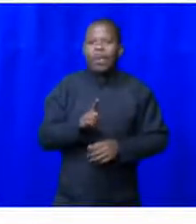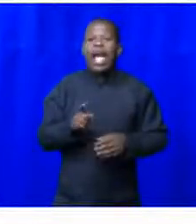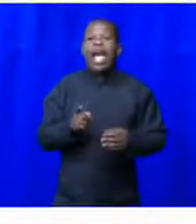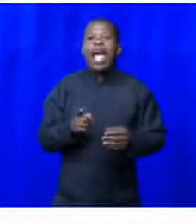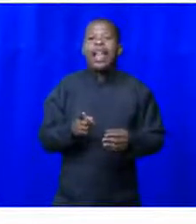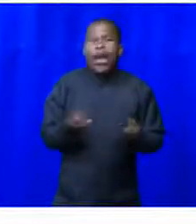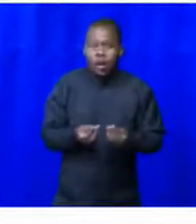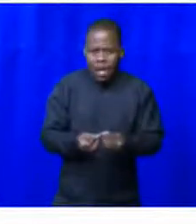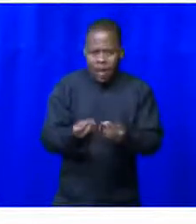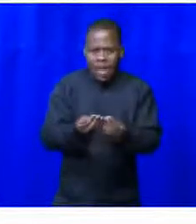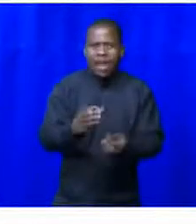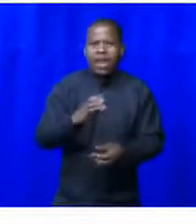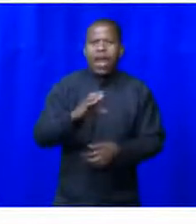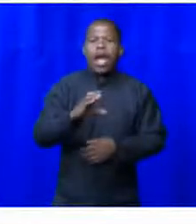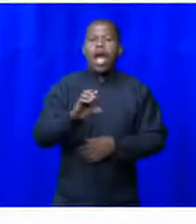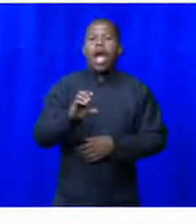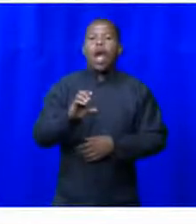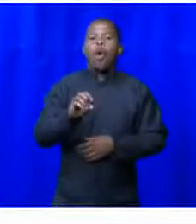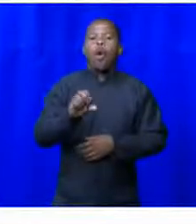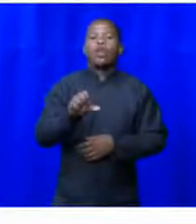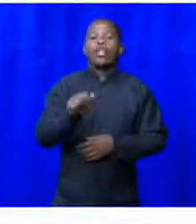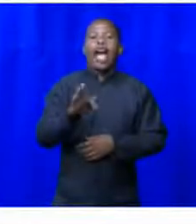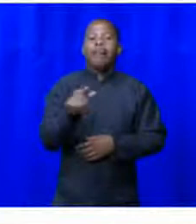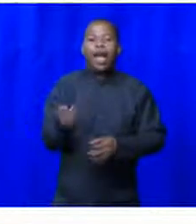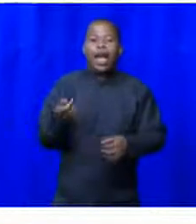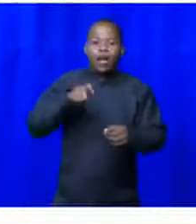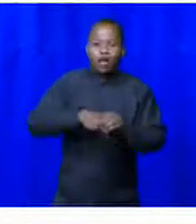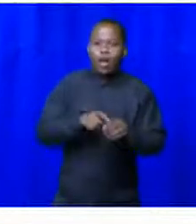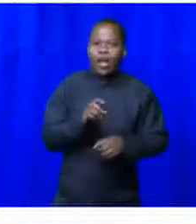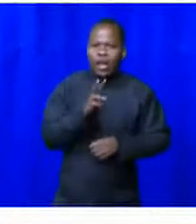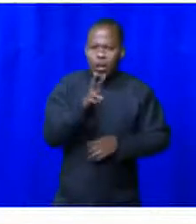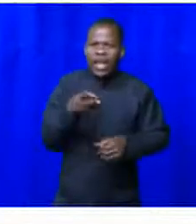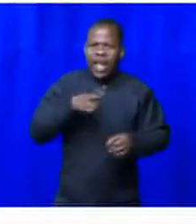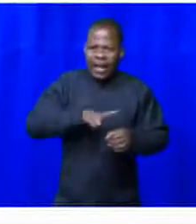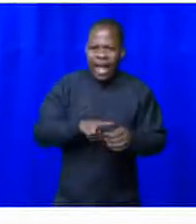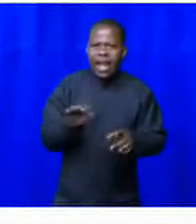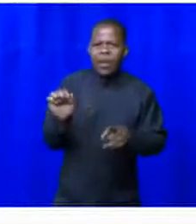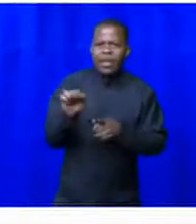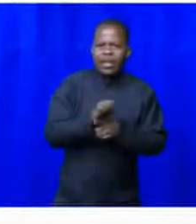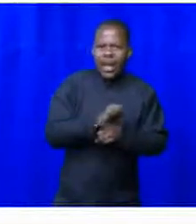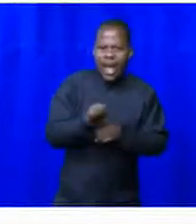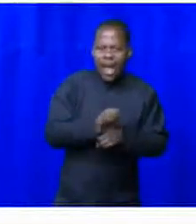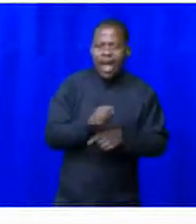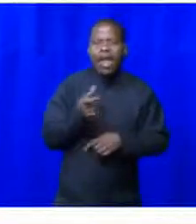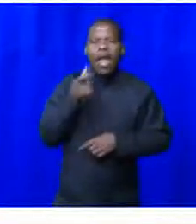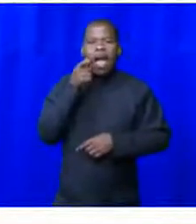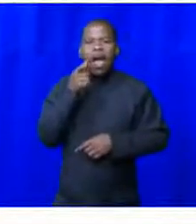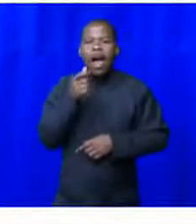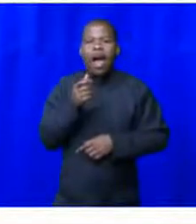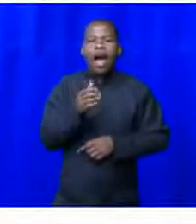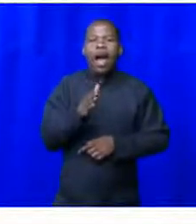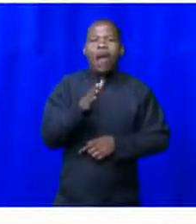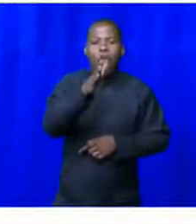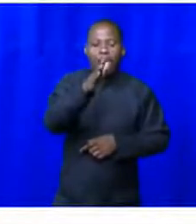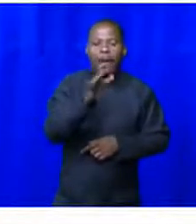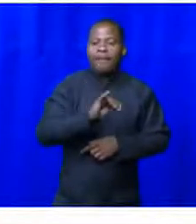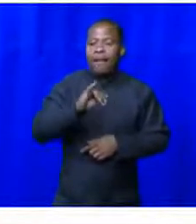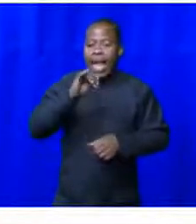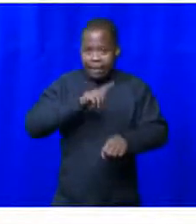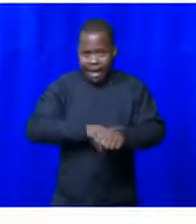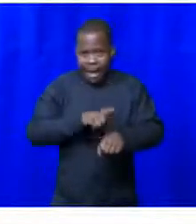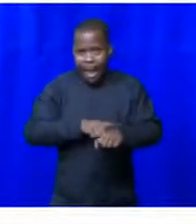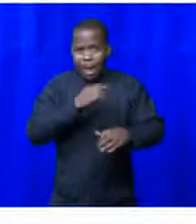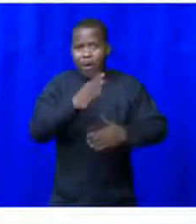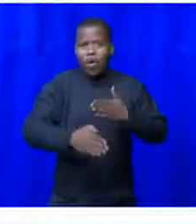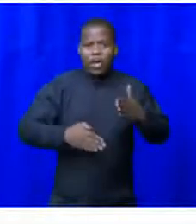lemashumi lamabili kanzi leliketselo lithole lithuba lekutilolonga kudlene sive kaSomhlolo kwekucala leliqembu likanye